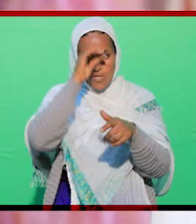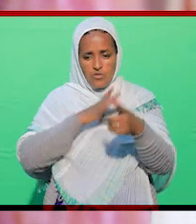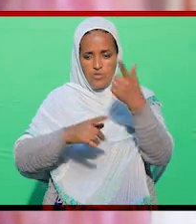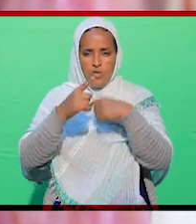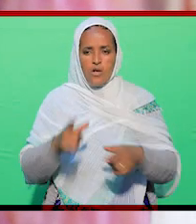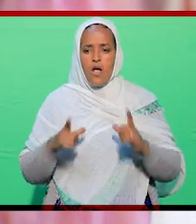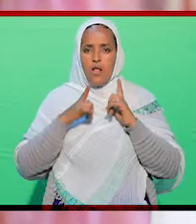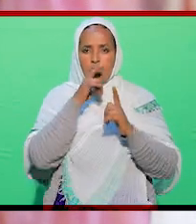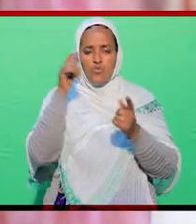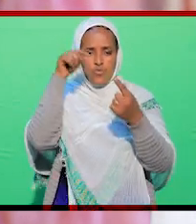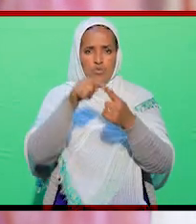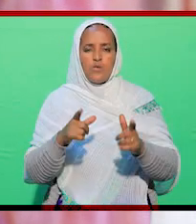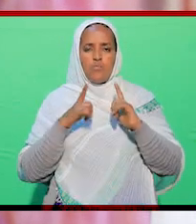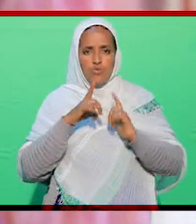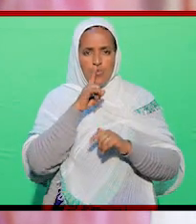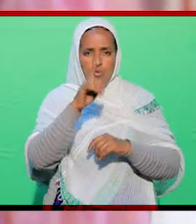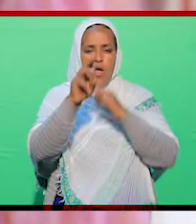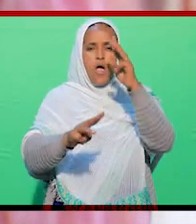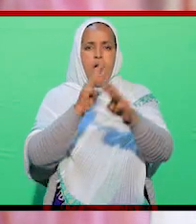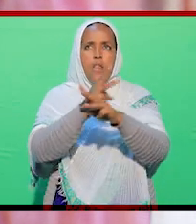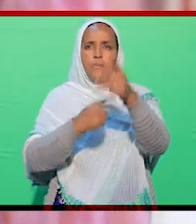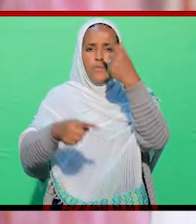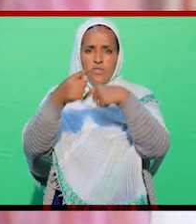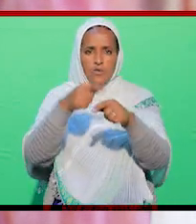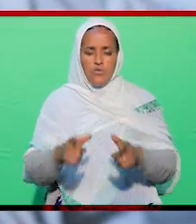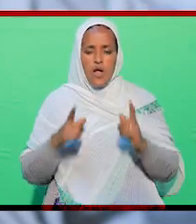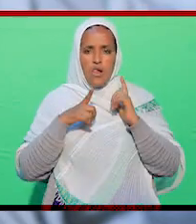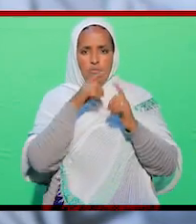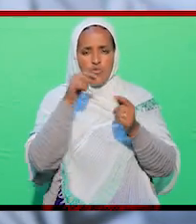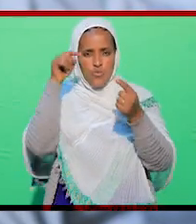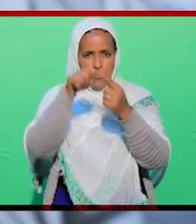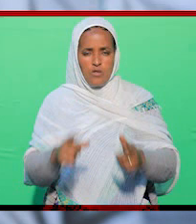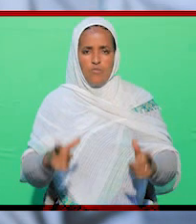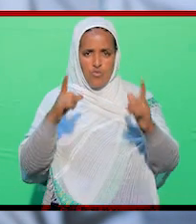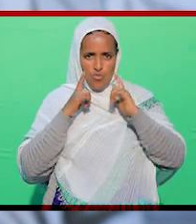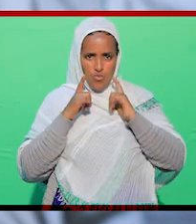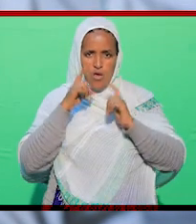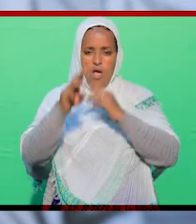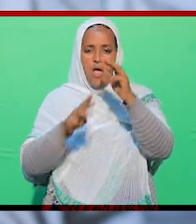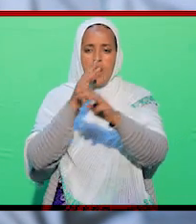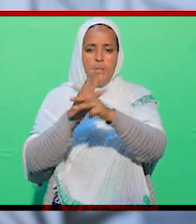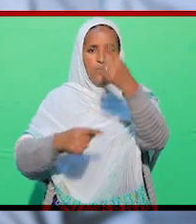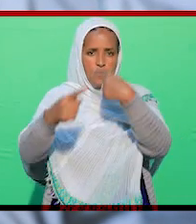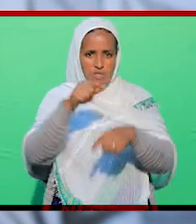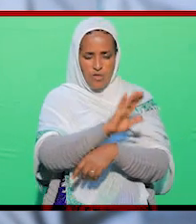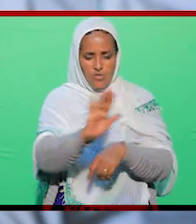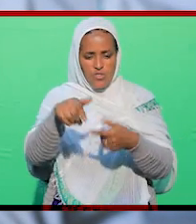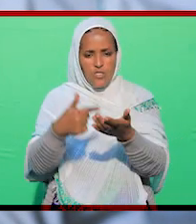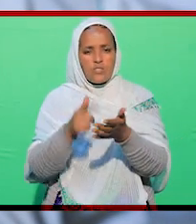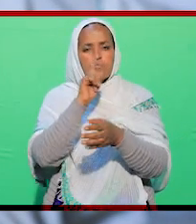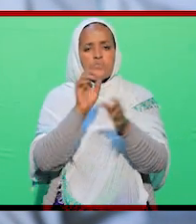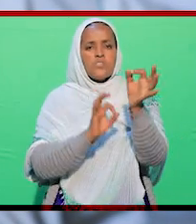እንግዲህ ሰው የመጣው ካለመኖር ወደ መኖር ነው። ዓለም የመጣችው ካለመኖር ወደ መኖር ነው።